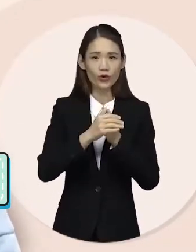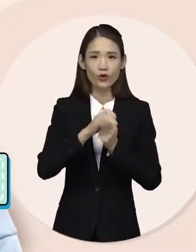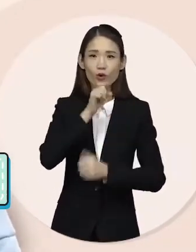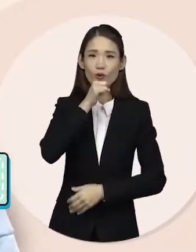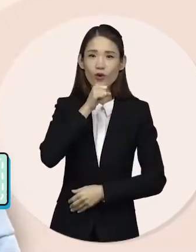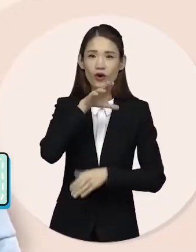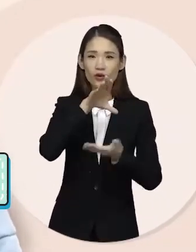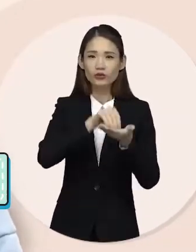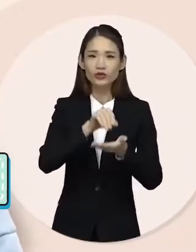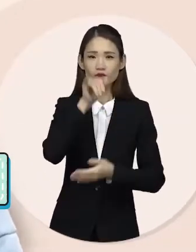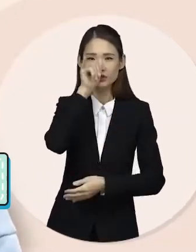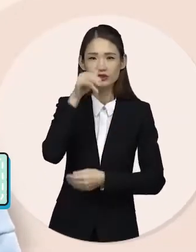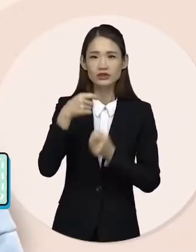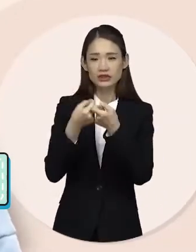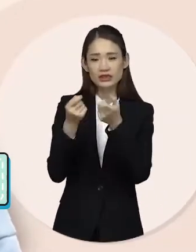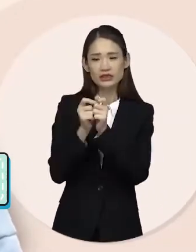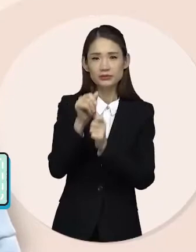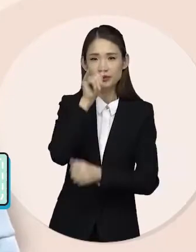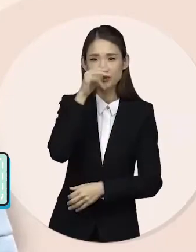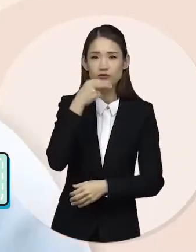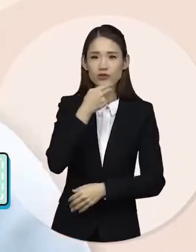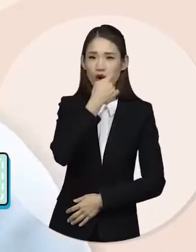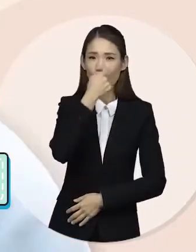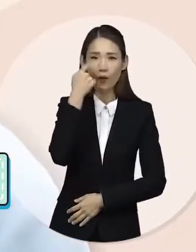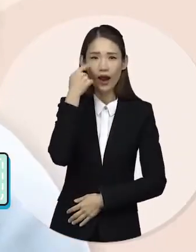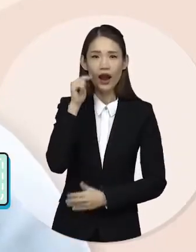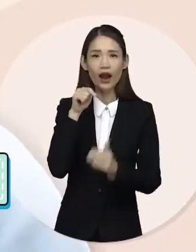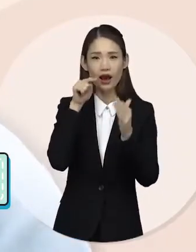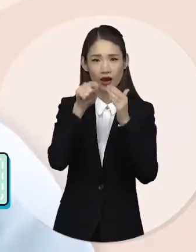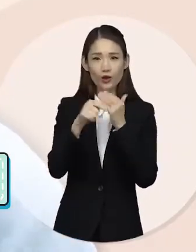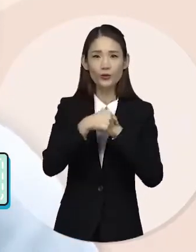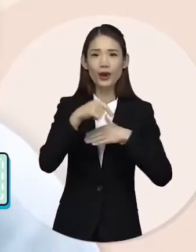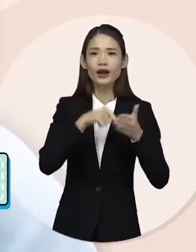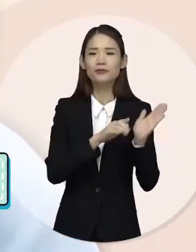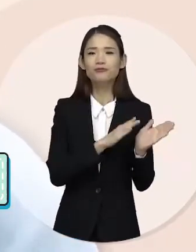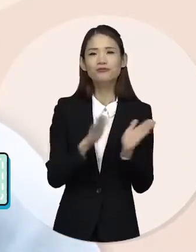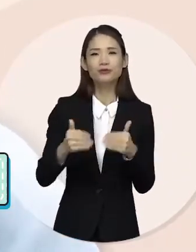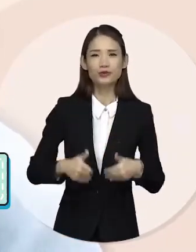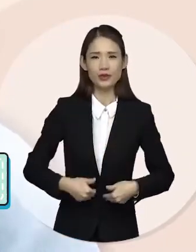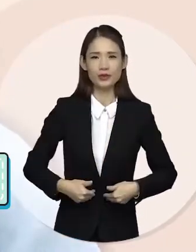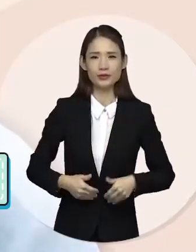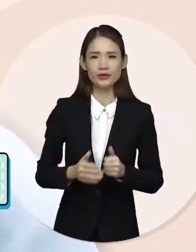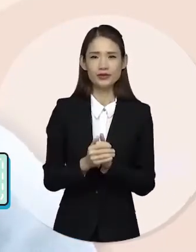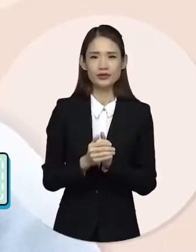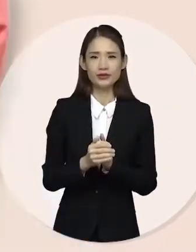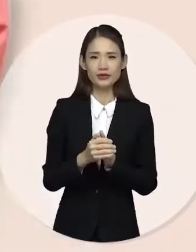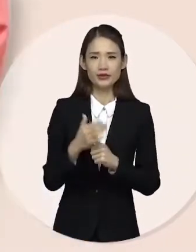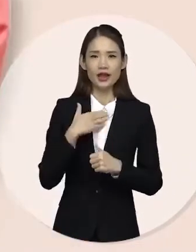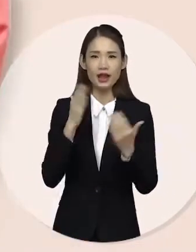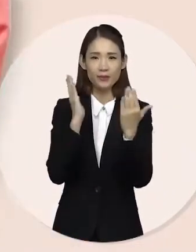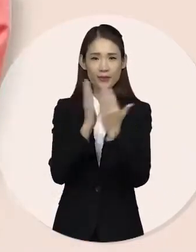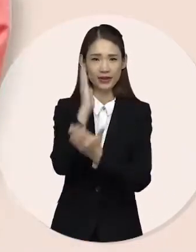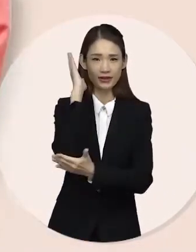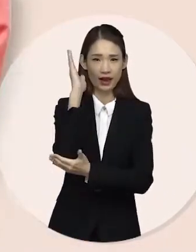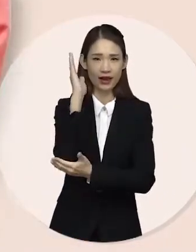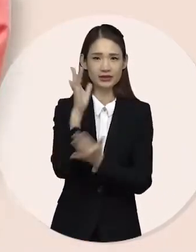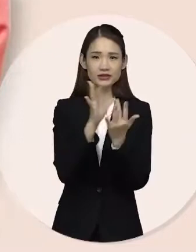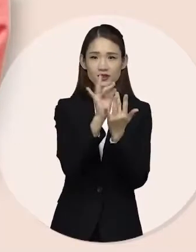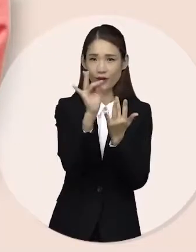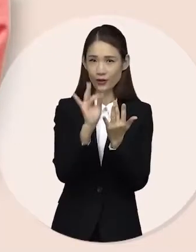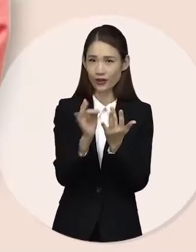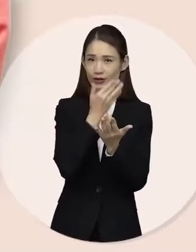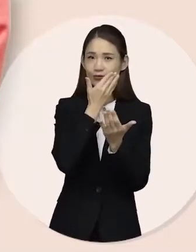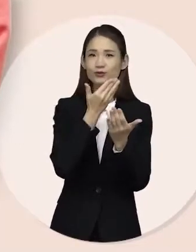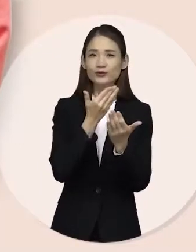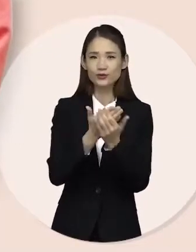있고 과제가 얼만큼 있는지, 팀플은 있는지 없는지 이걸 확인하고 가야 사실 마음의 준비를 할 수 있거든요. 그래서 나에게 맞는